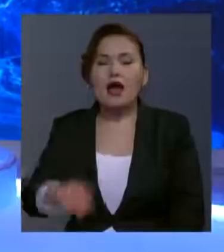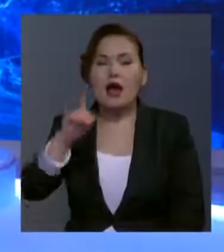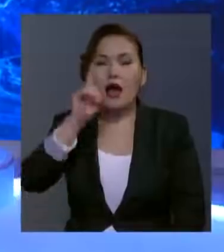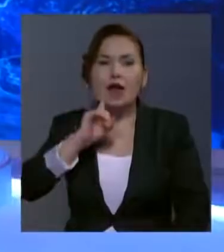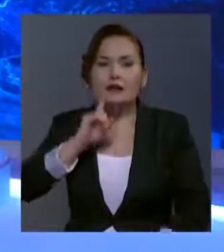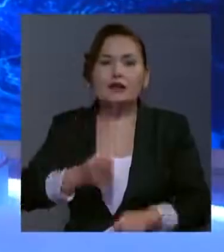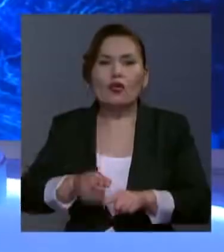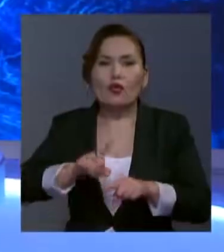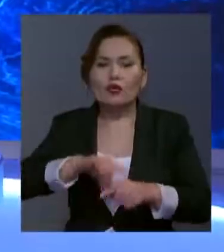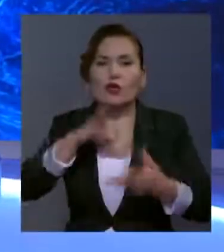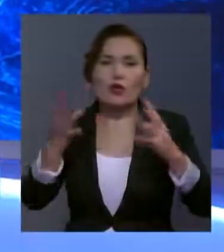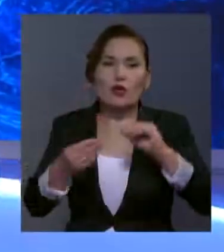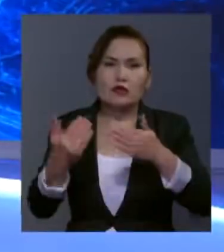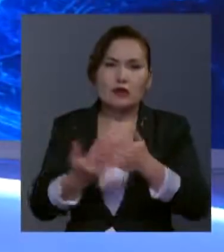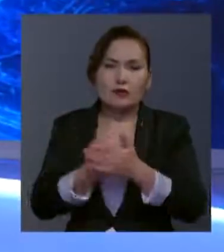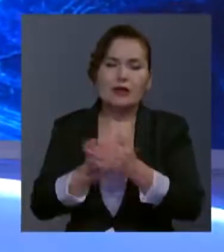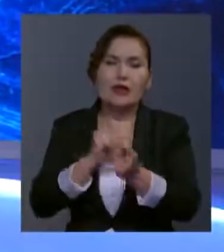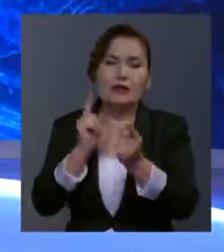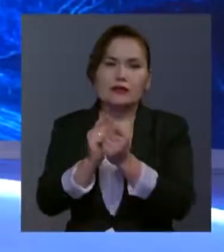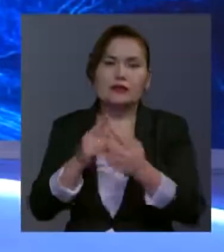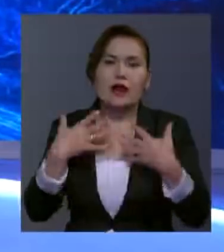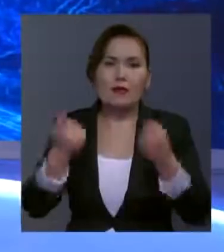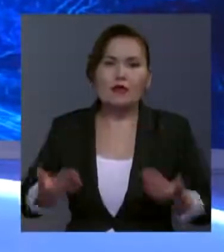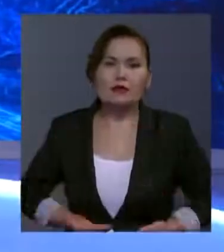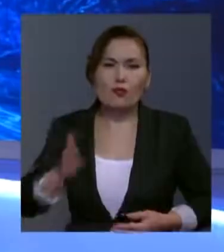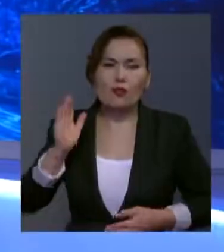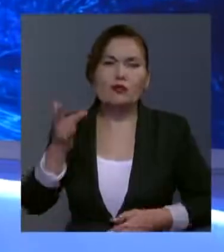Естеріңізге саламыз, жақындарымызға және айналамыздағы адамдарға